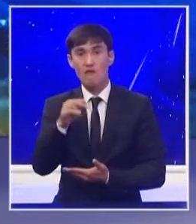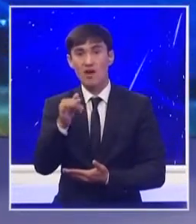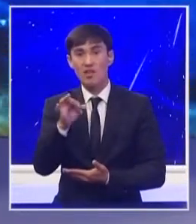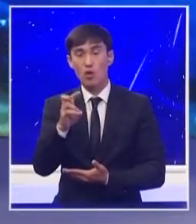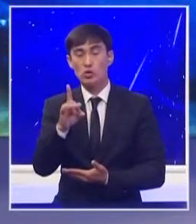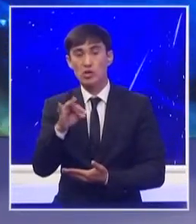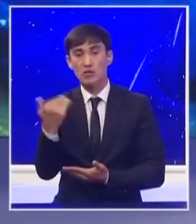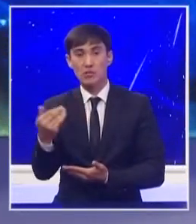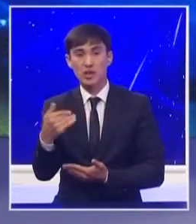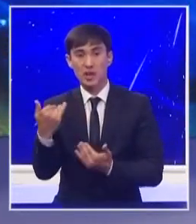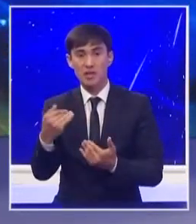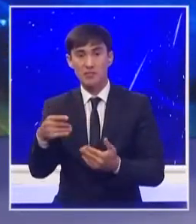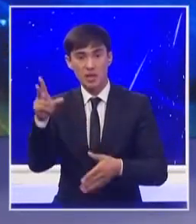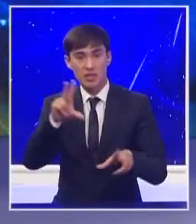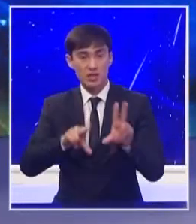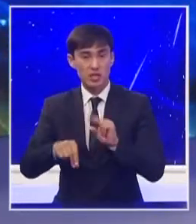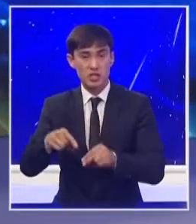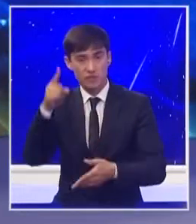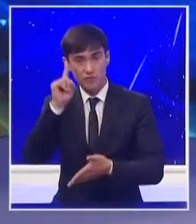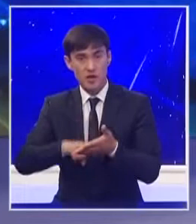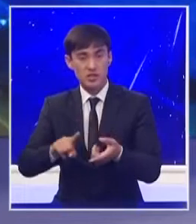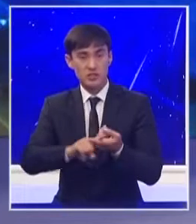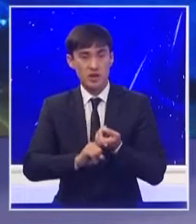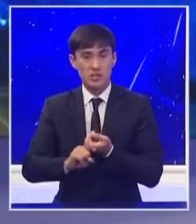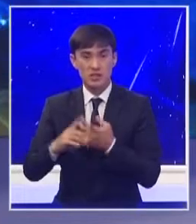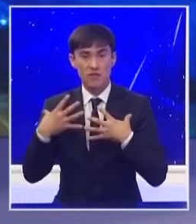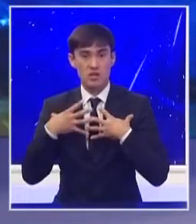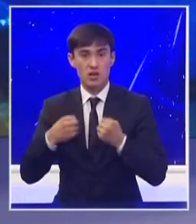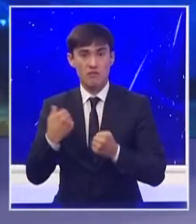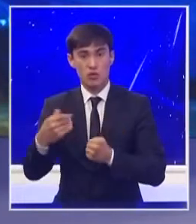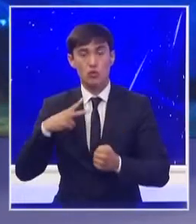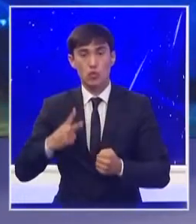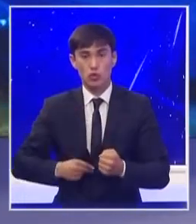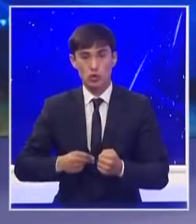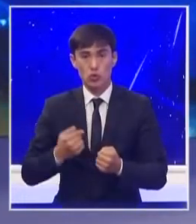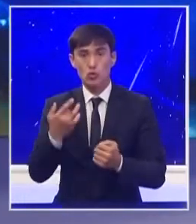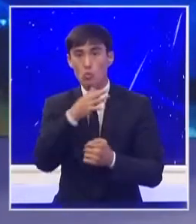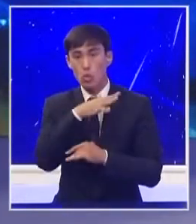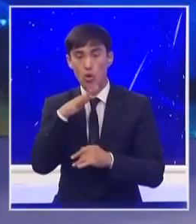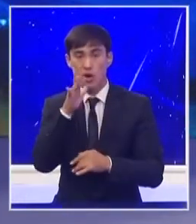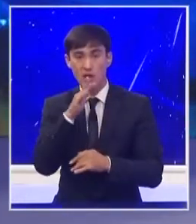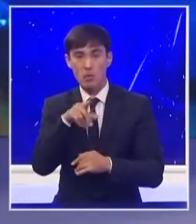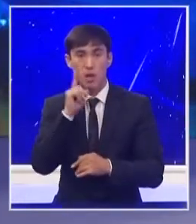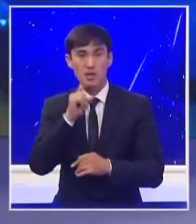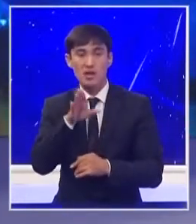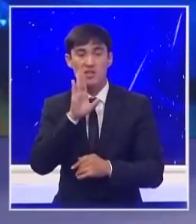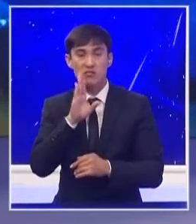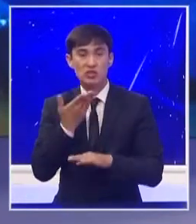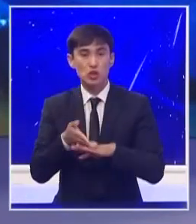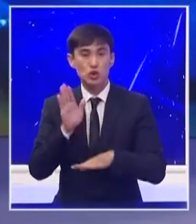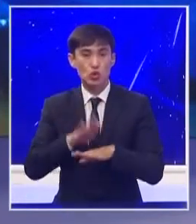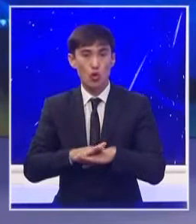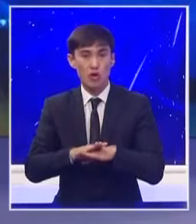Кожакова. Именно на них она возлагает свои надежды, связанные с выздоровлением ее дочери. Вот уже много лет молодая девушка из-за